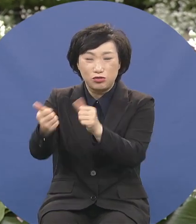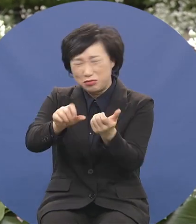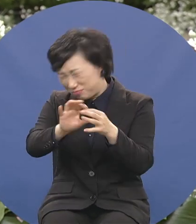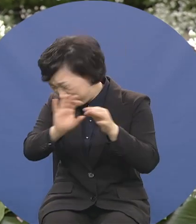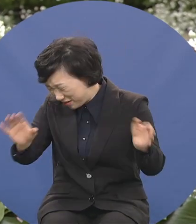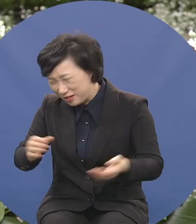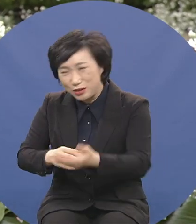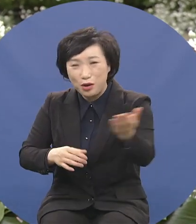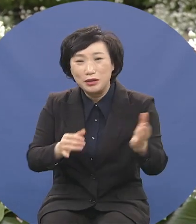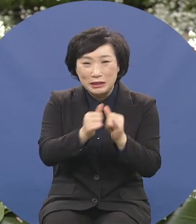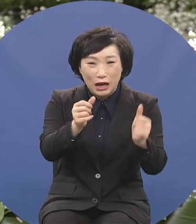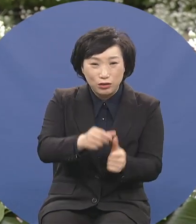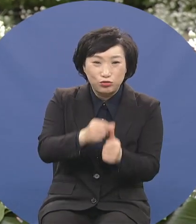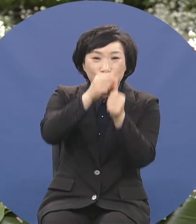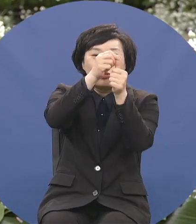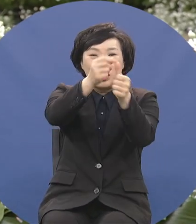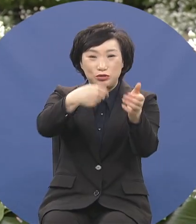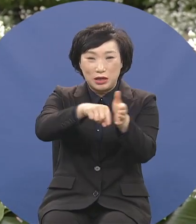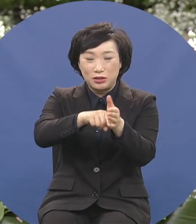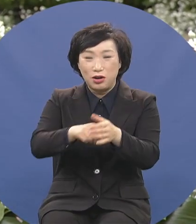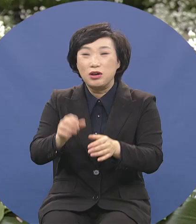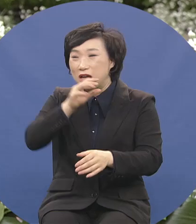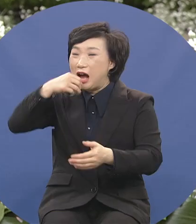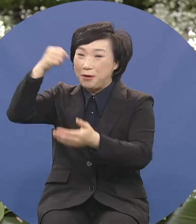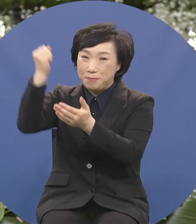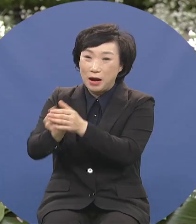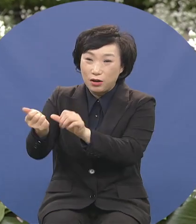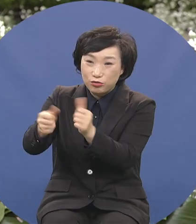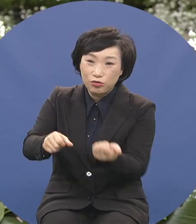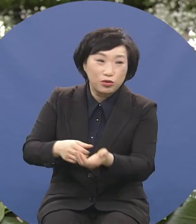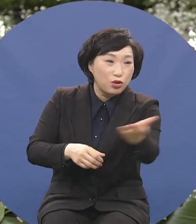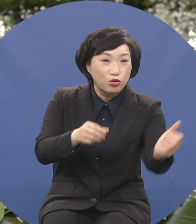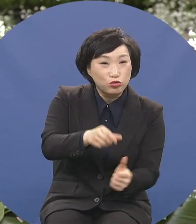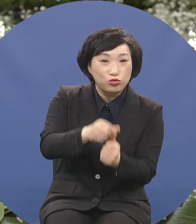않고 너를 살리려 죽어도 너를 건져놨으면